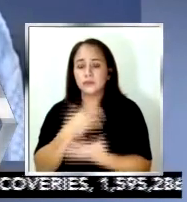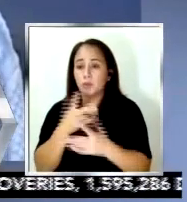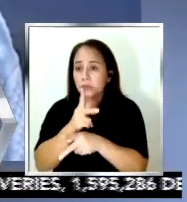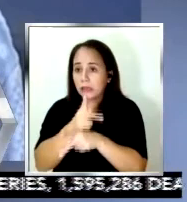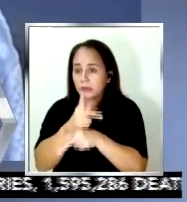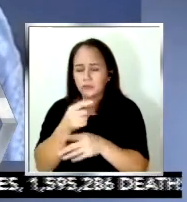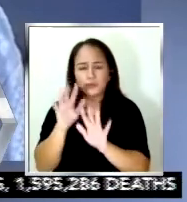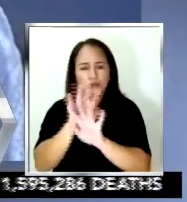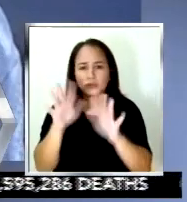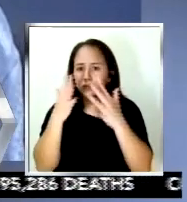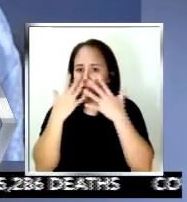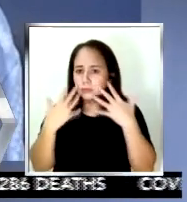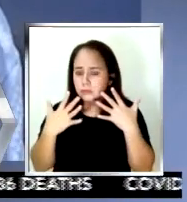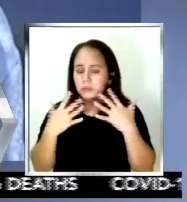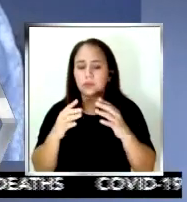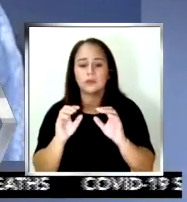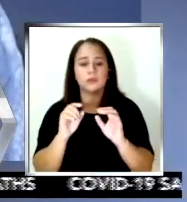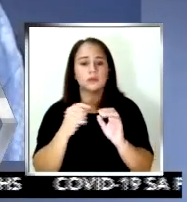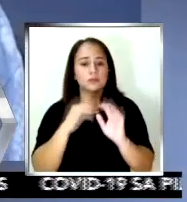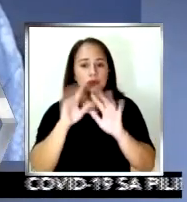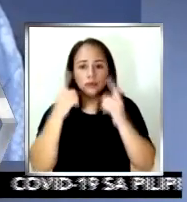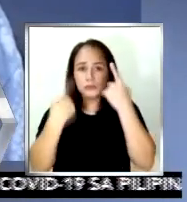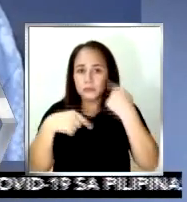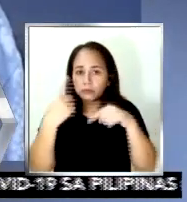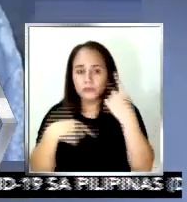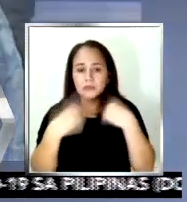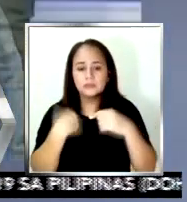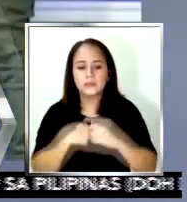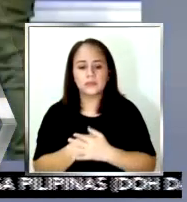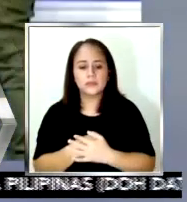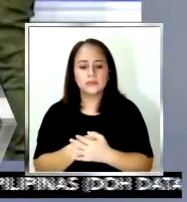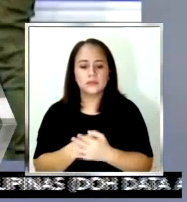iyak. Tapos biglang...